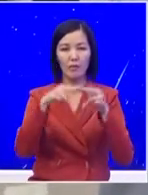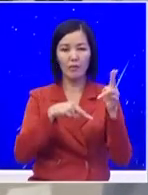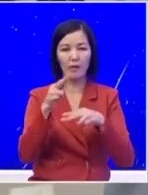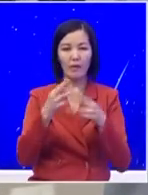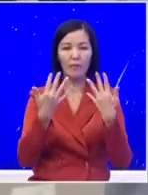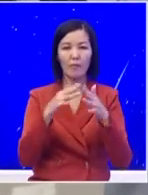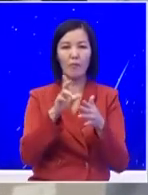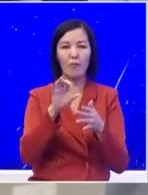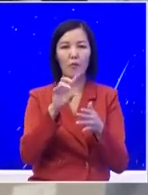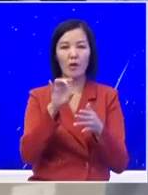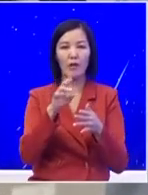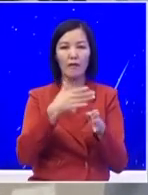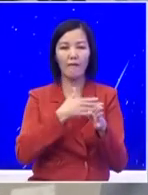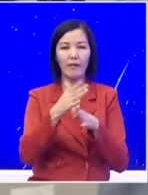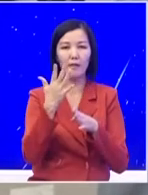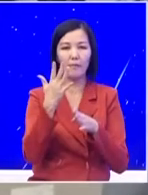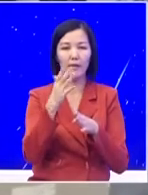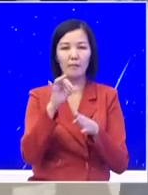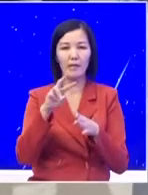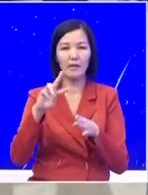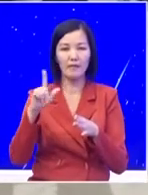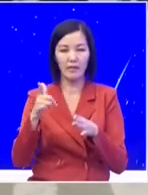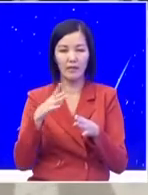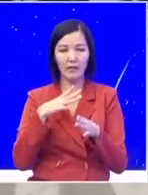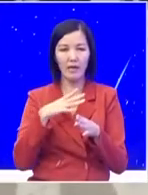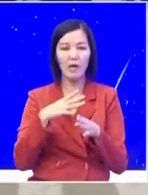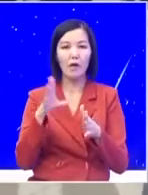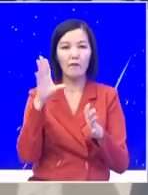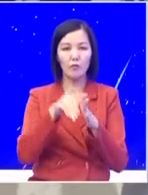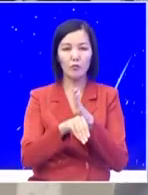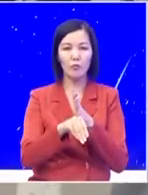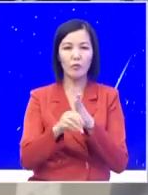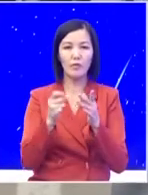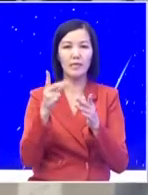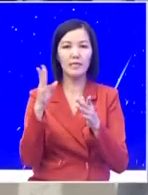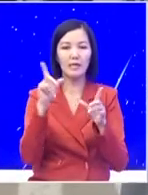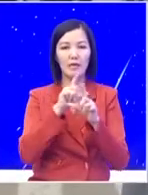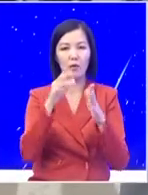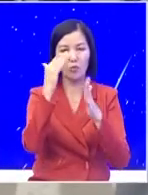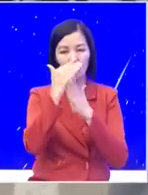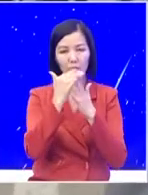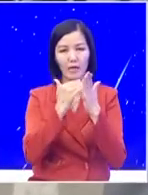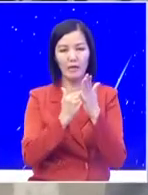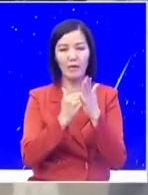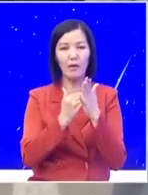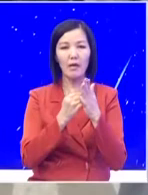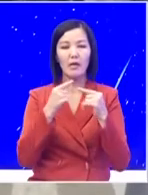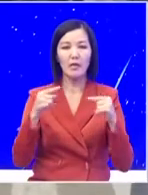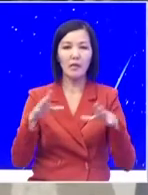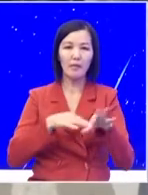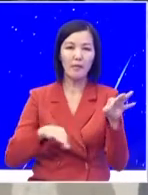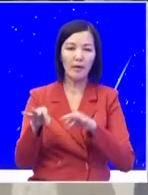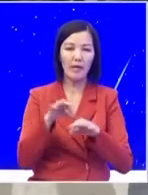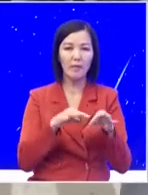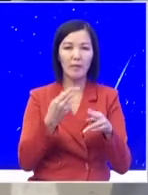поселке Боралдай выделено порядка 5 миллиардов тенге. Эта сумма включает в себя сразу несколько госпрограмм. Работаем над разными проектами.